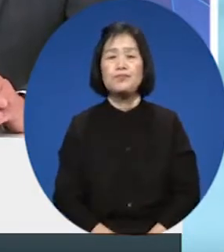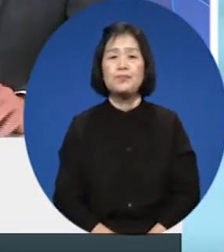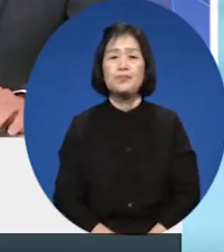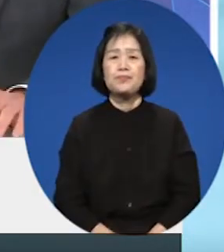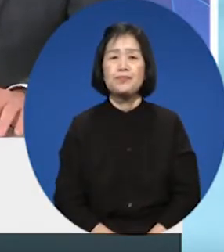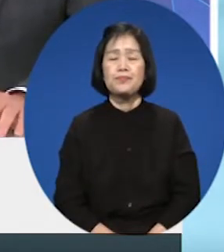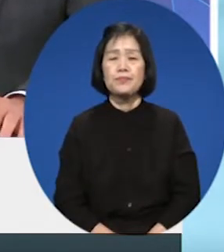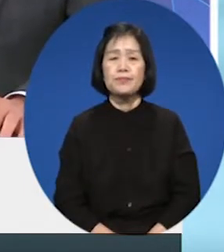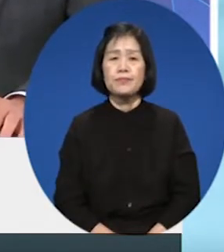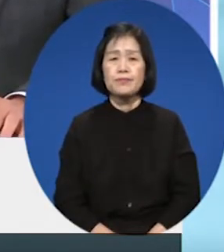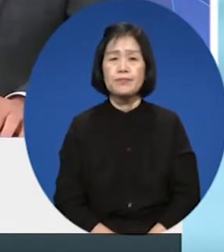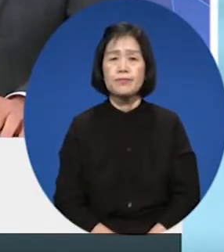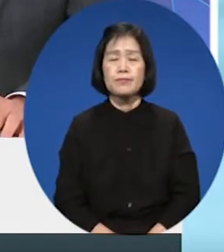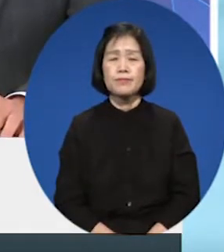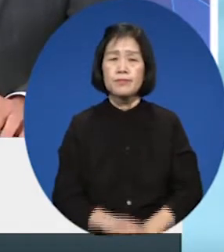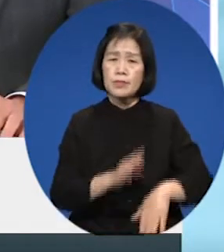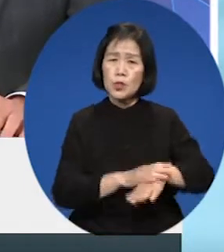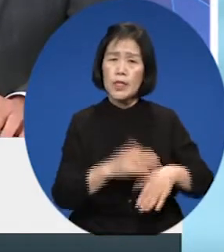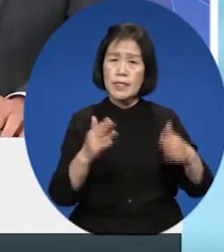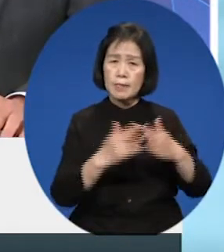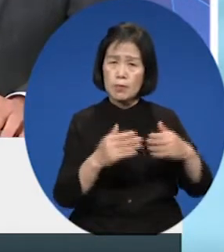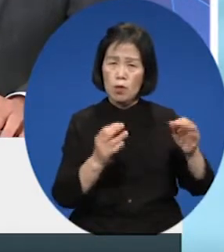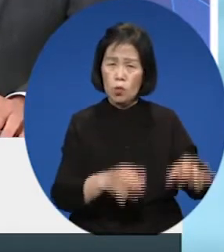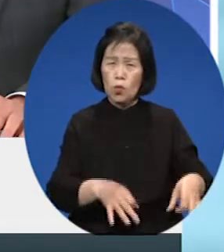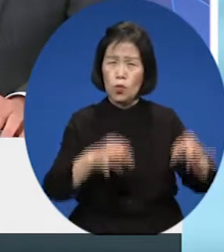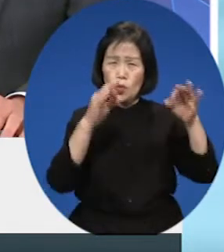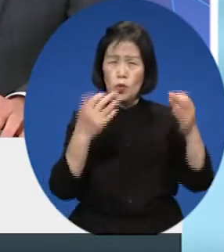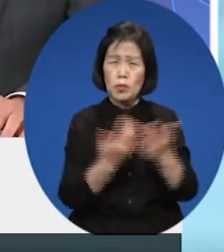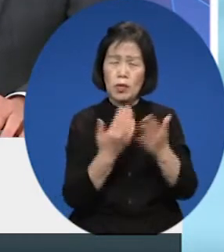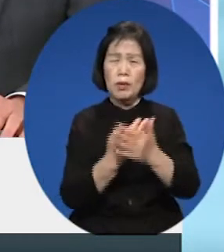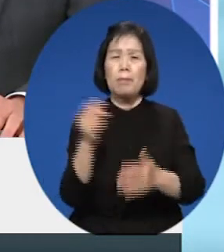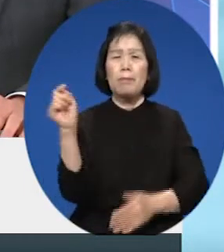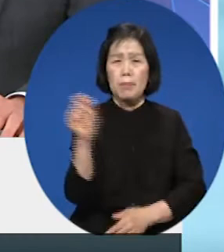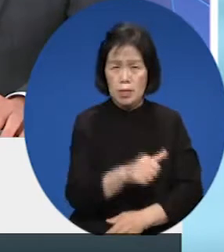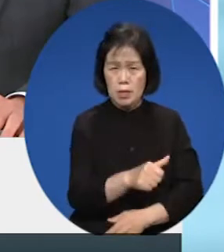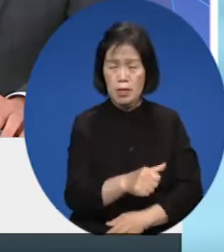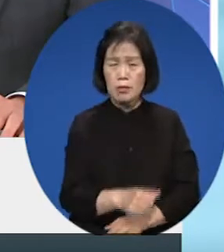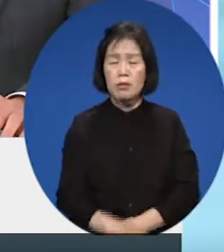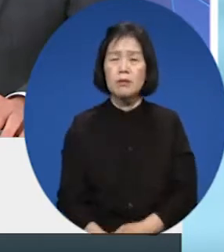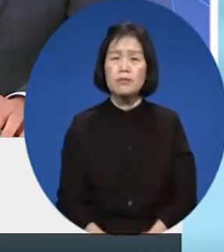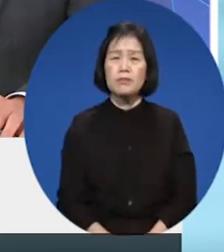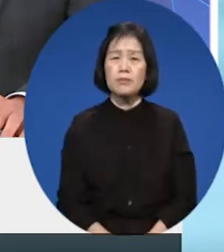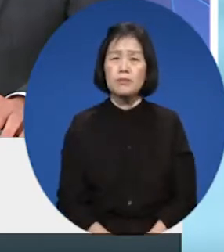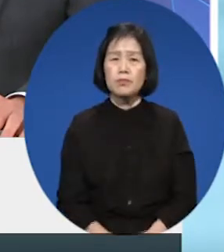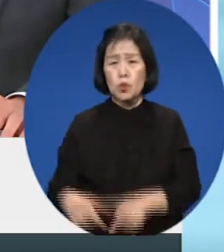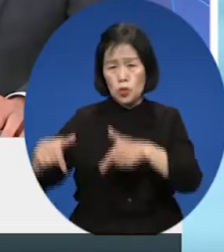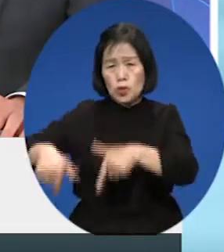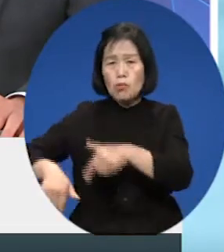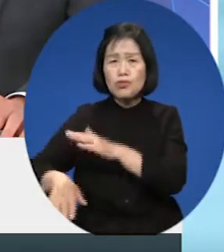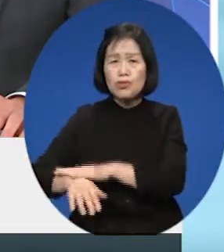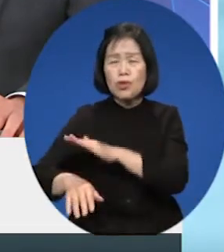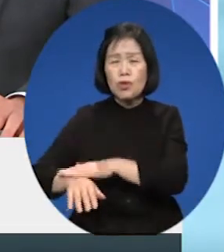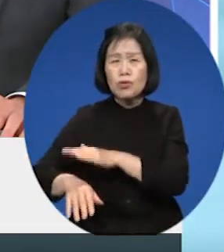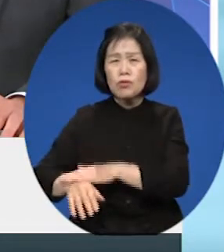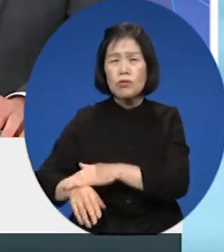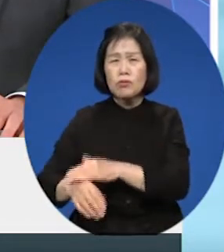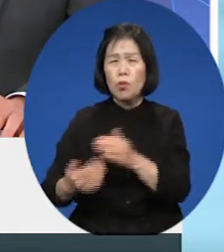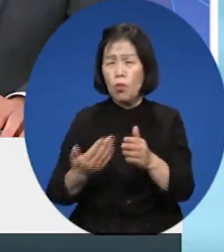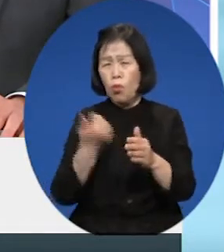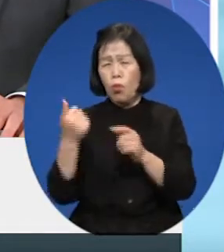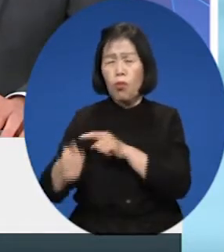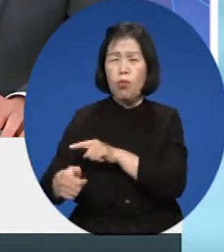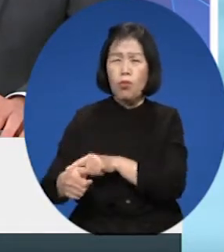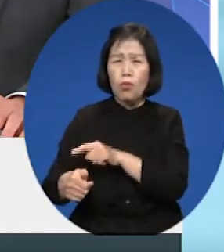거죠 아 한쪽에서는 집값이 오르고 발전 속도가 눈에 빠르게 진행되는 반면에 서보 지역은 상대적으로 소외된 는